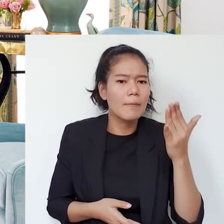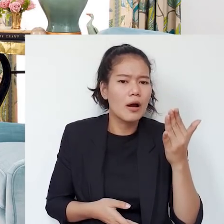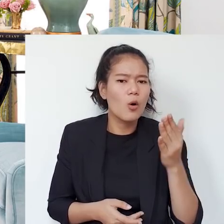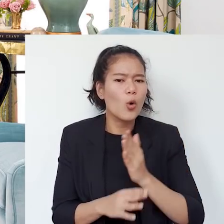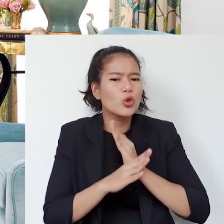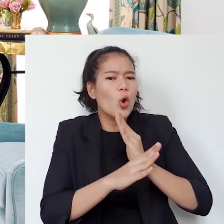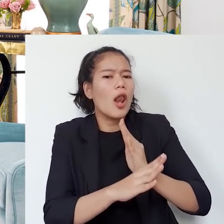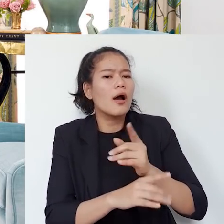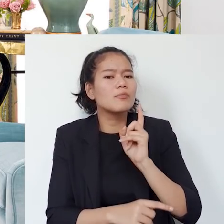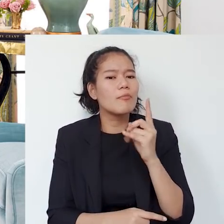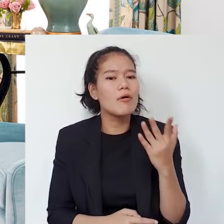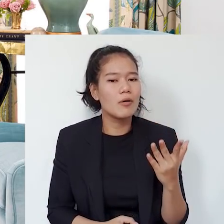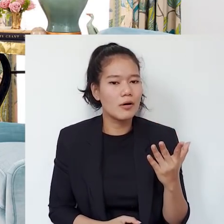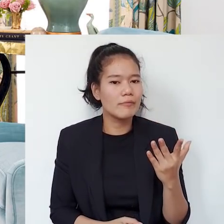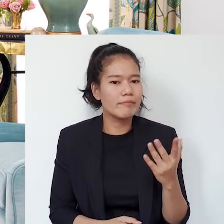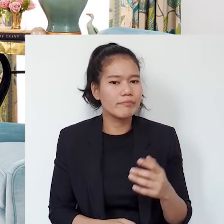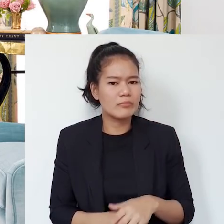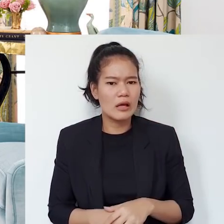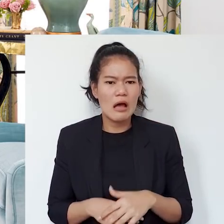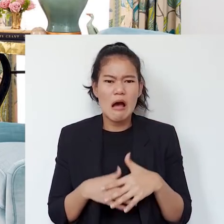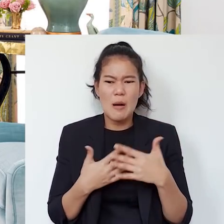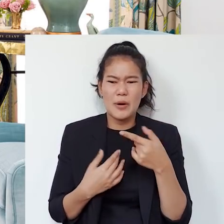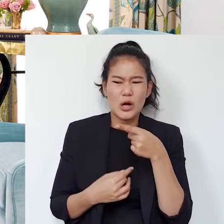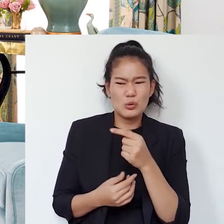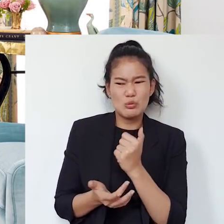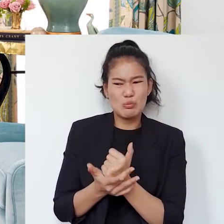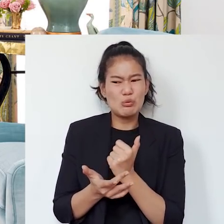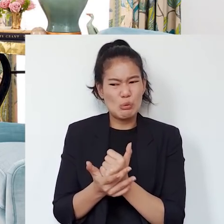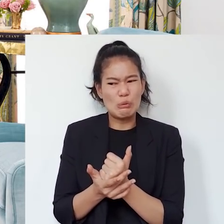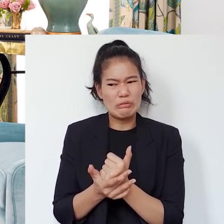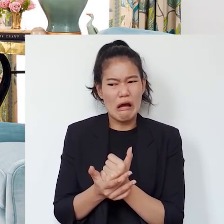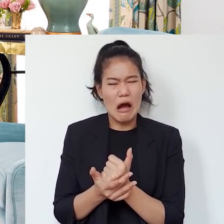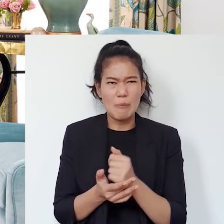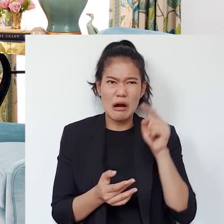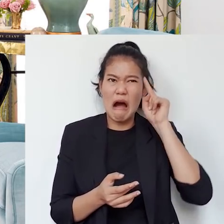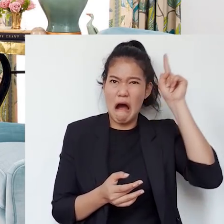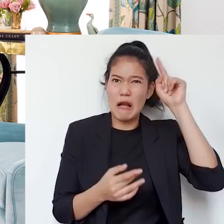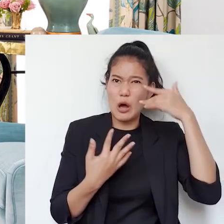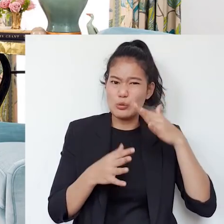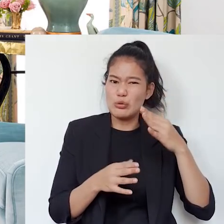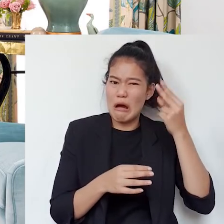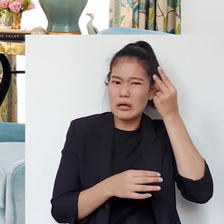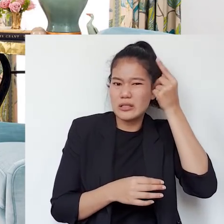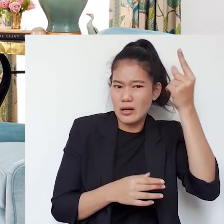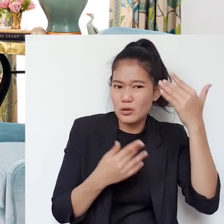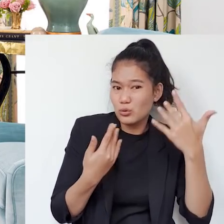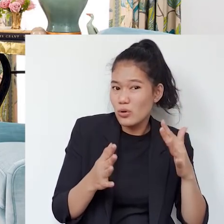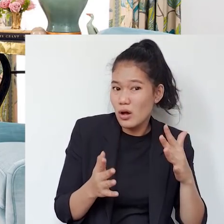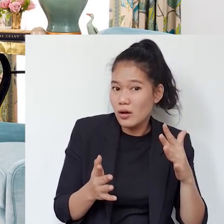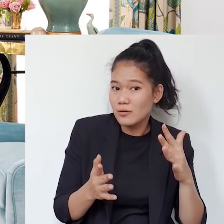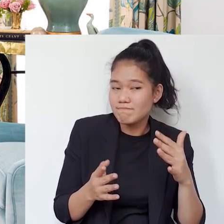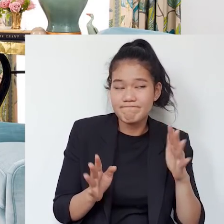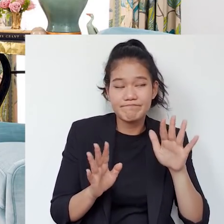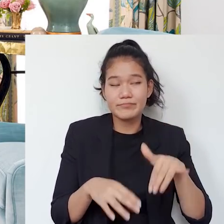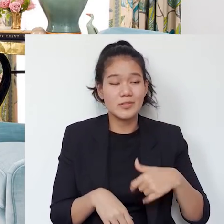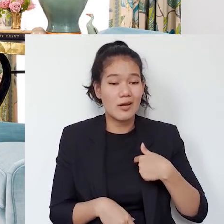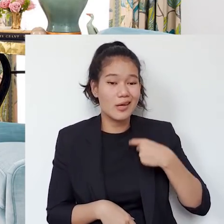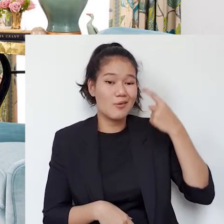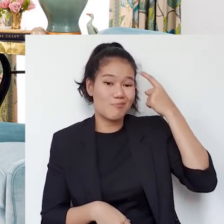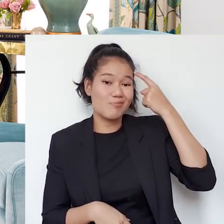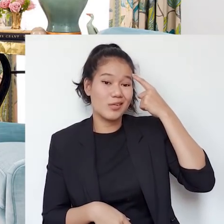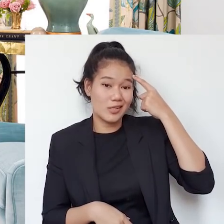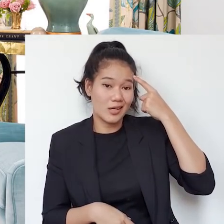menolak? Apakah ini skenario yang sengaja dirancangkan oleh Allah? Saya kira hal